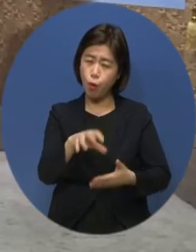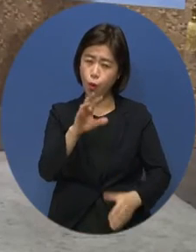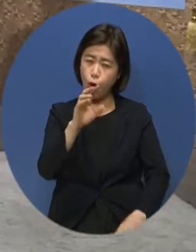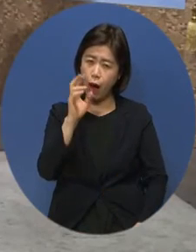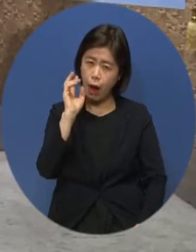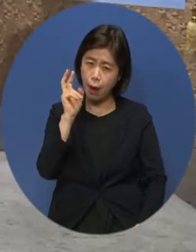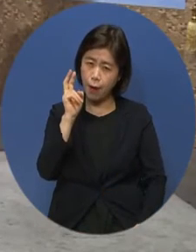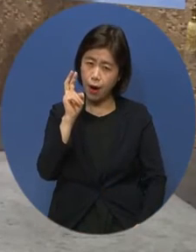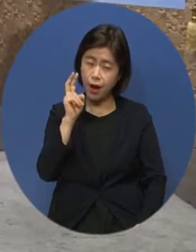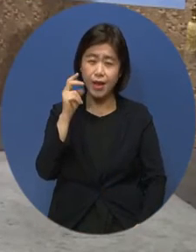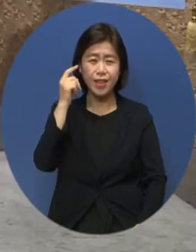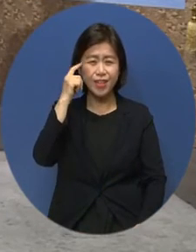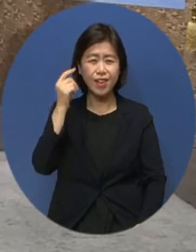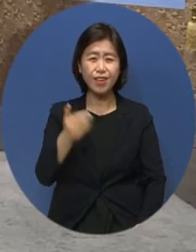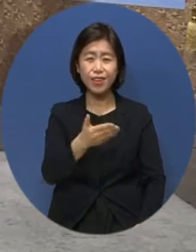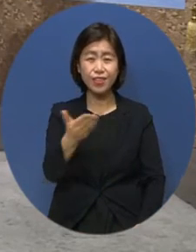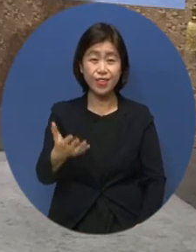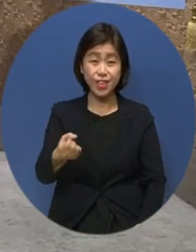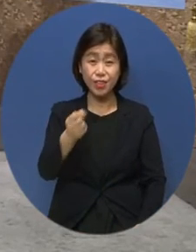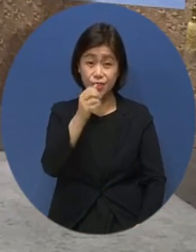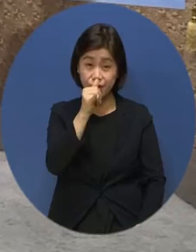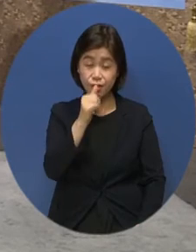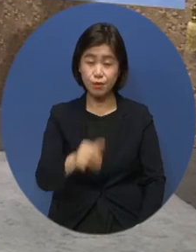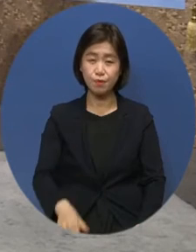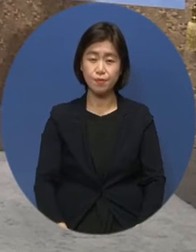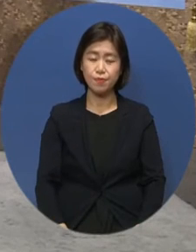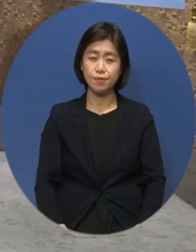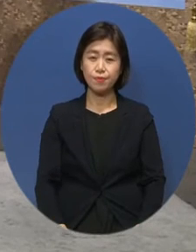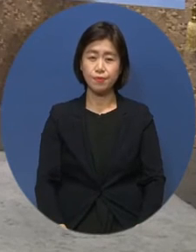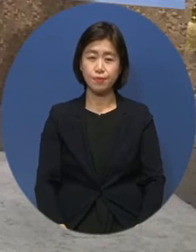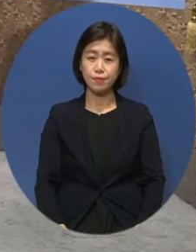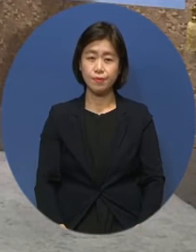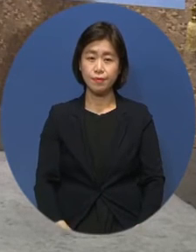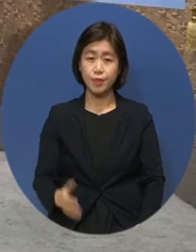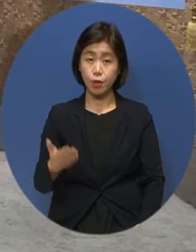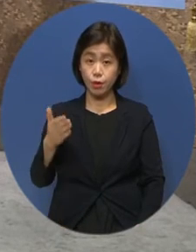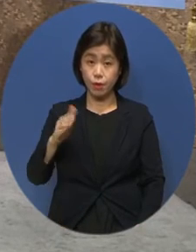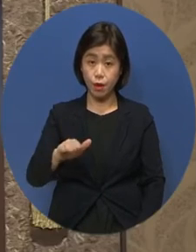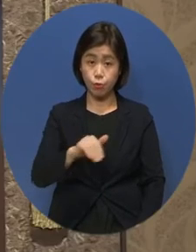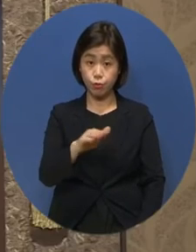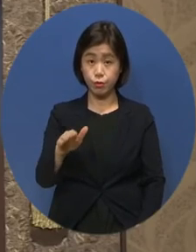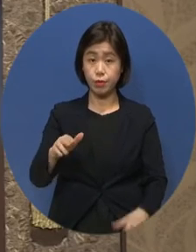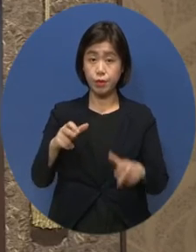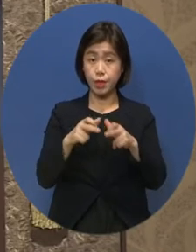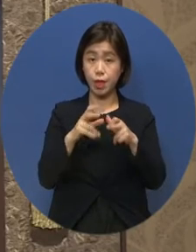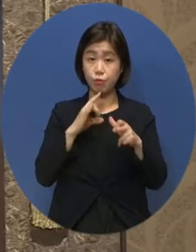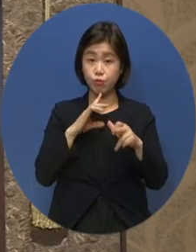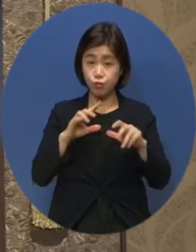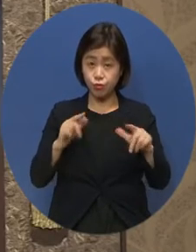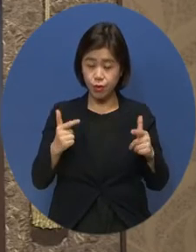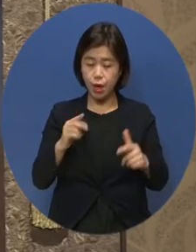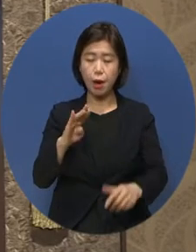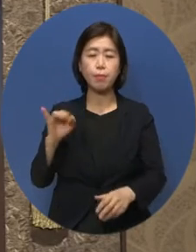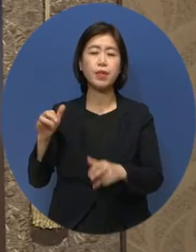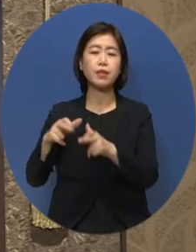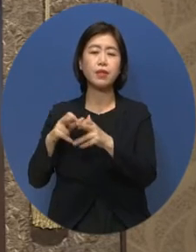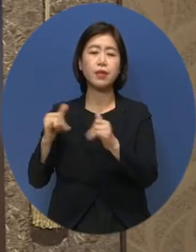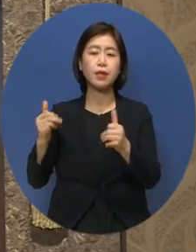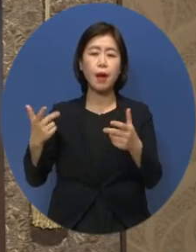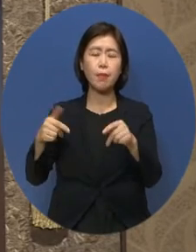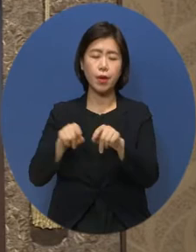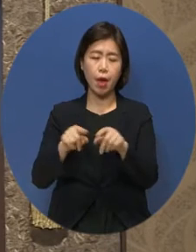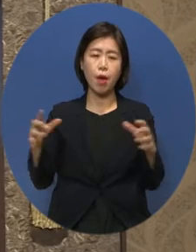집은 드리죠 걸어갔습니다 4 아 저희는 더 장애인 뿐만 아니라 비상 애인들이 함께 하면서